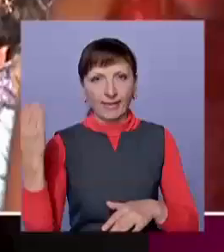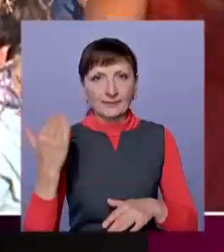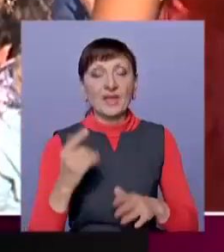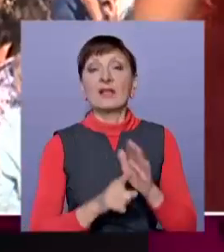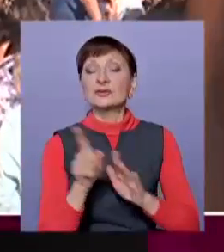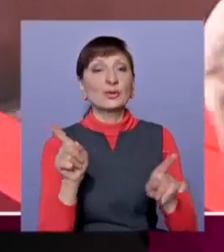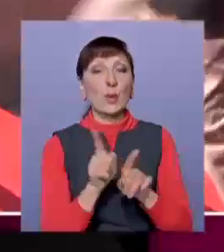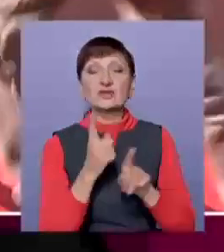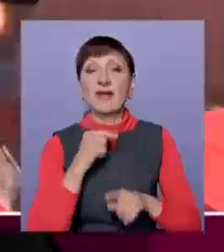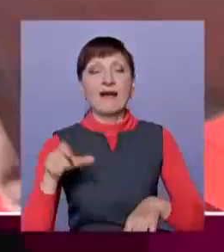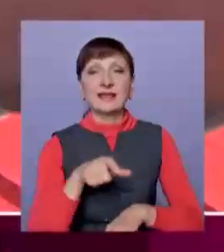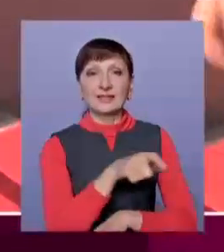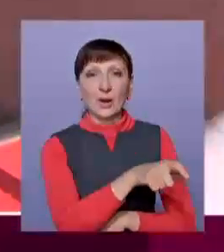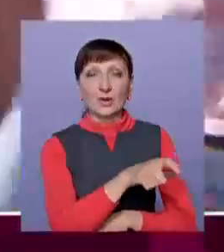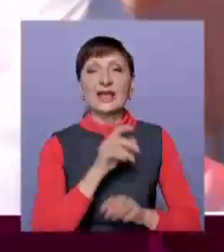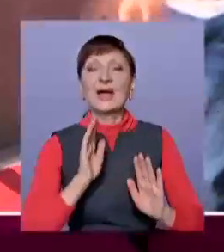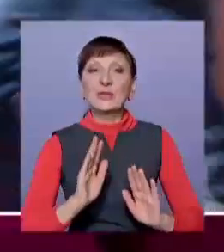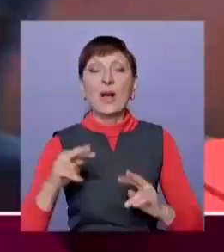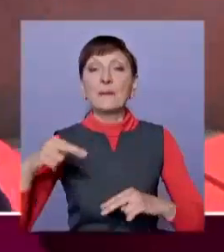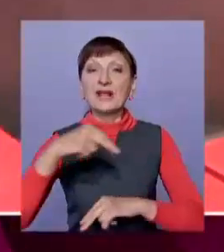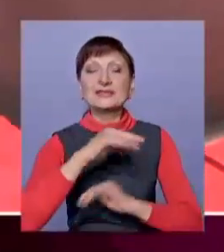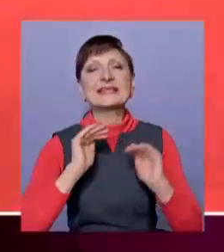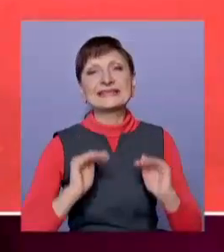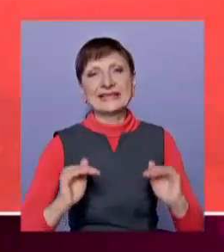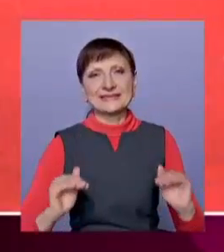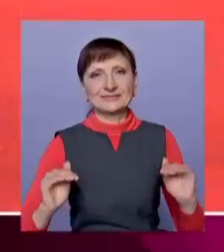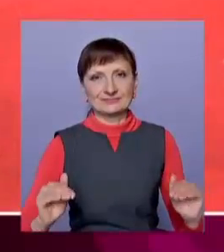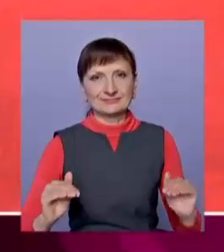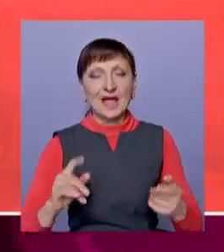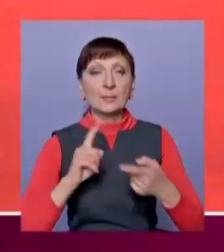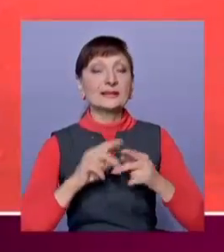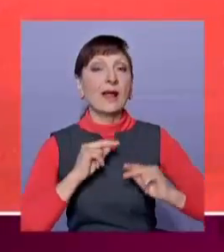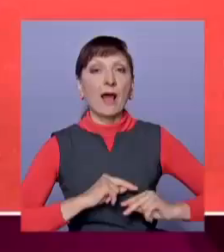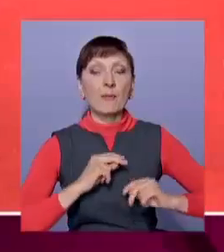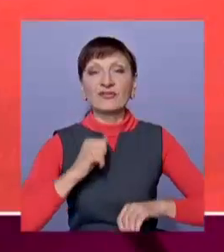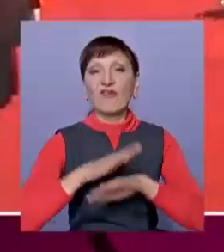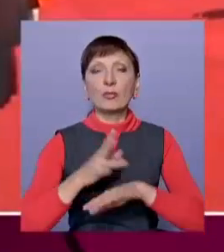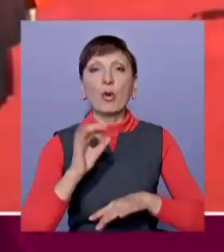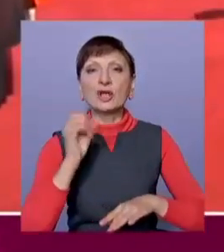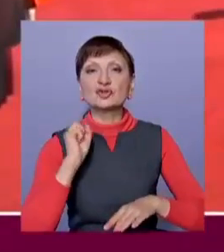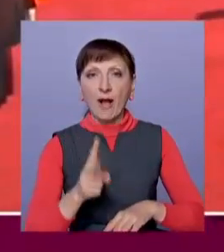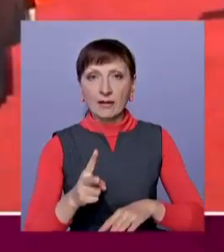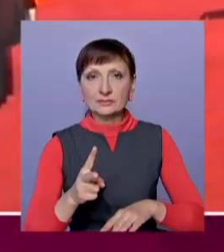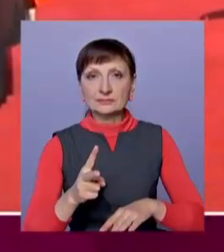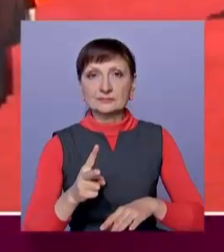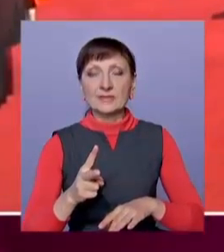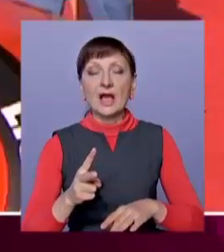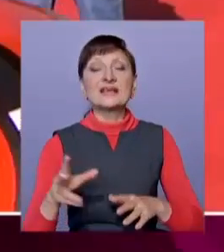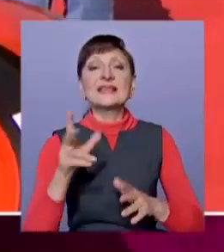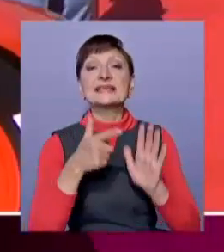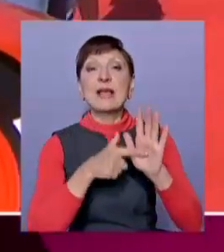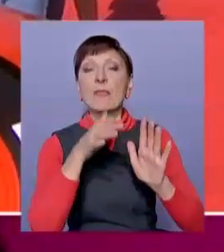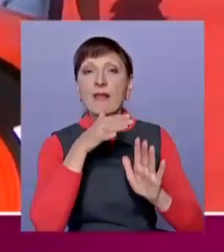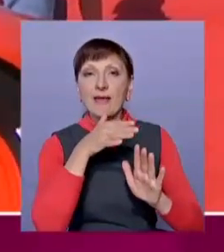так же с красной дорожки, вот только по ней прошли дети. Благодаря работе фонда «Балаша» хочется отметить, что за 7 лет